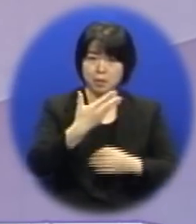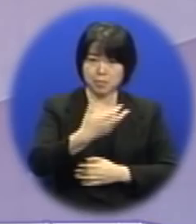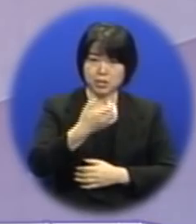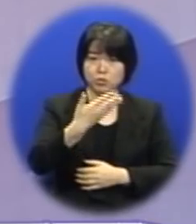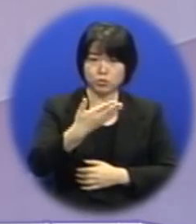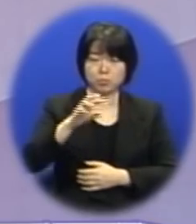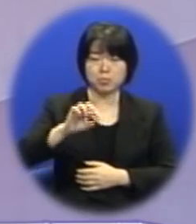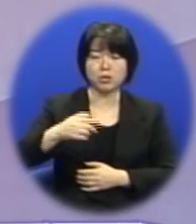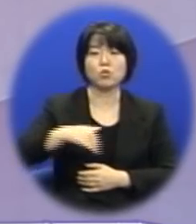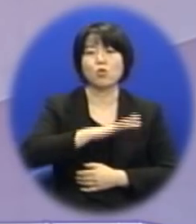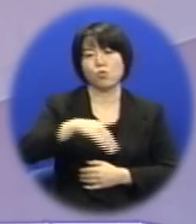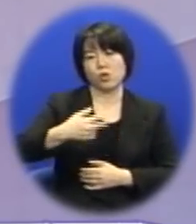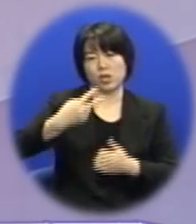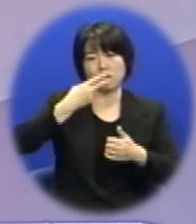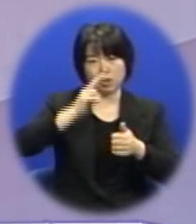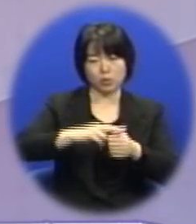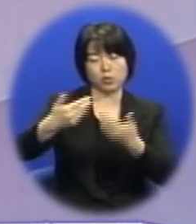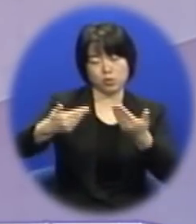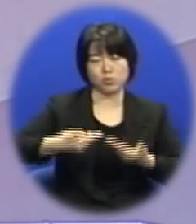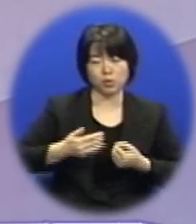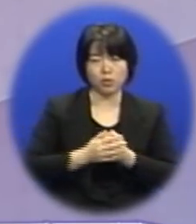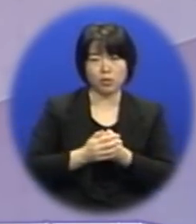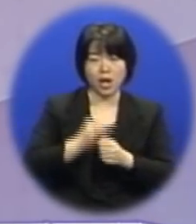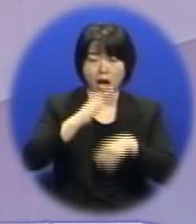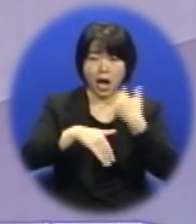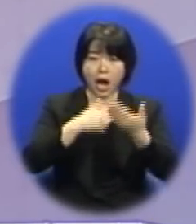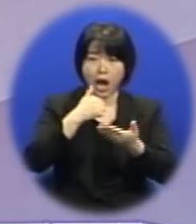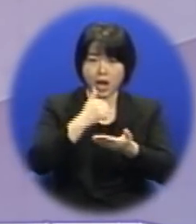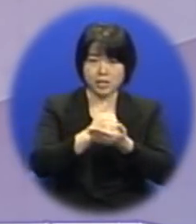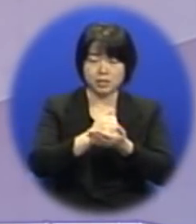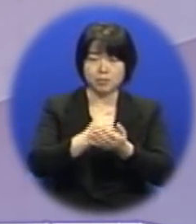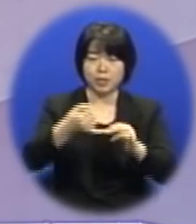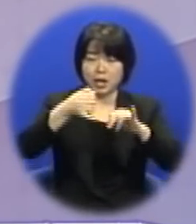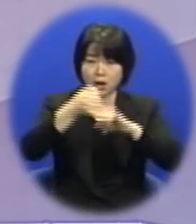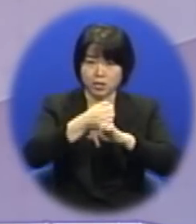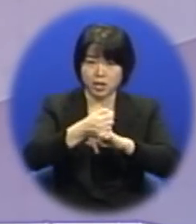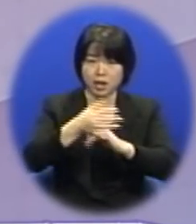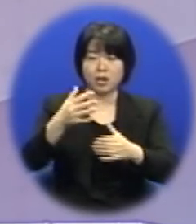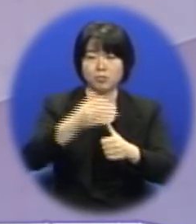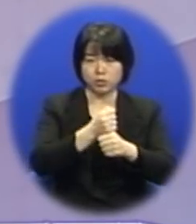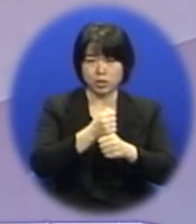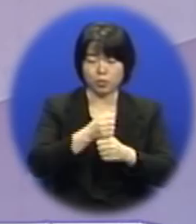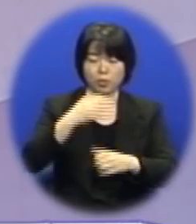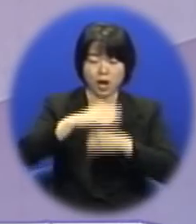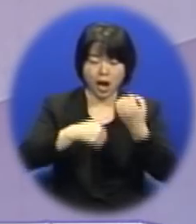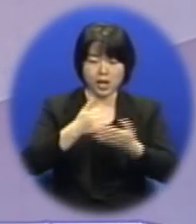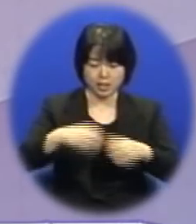있어요. 하나님의 언약을 붙잡고 하나님께 담대하게 구하라는 거.